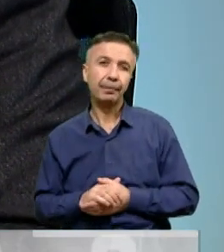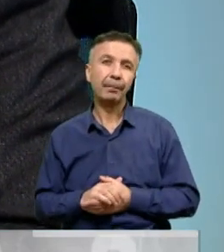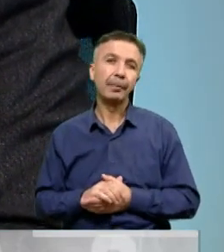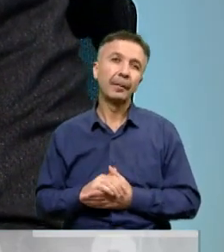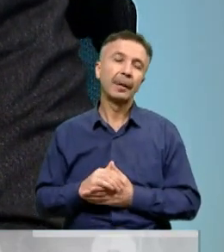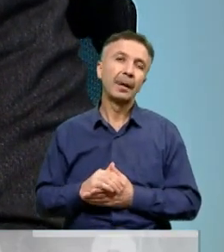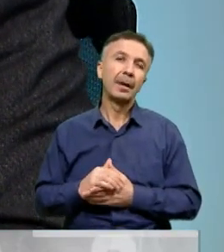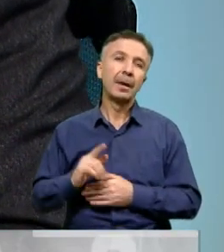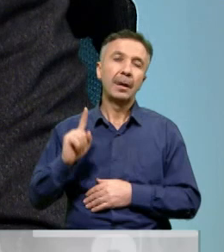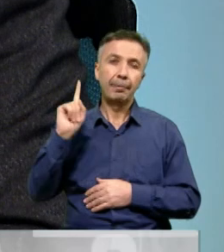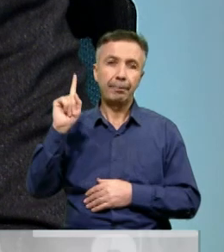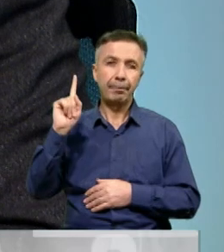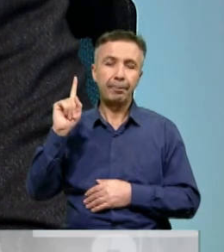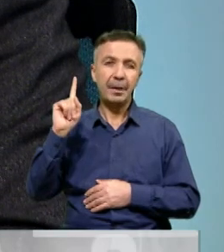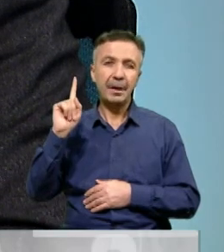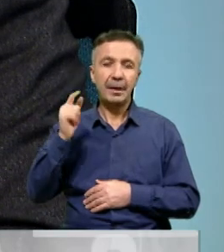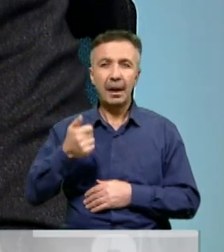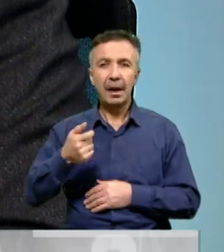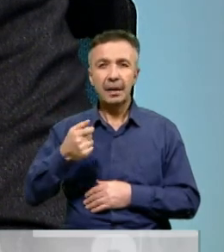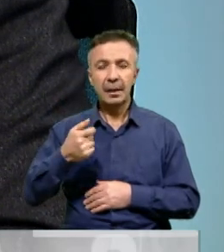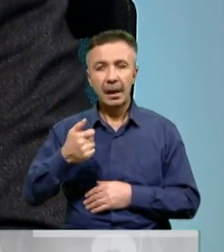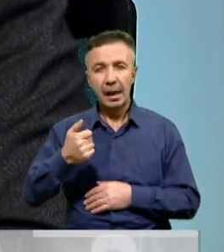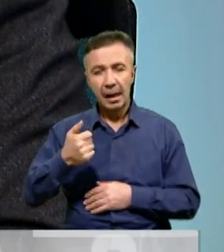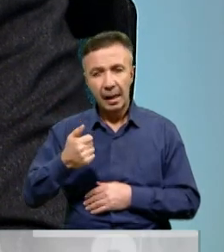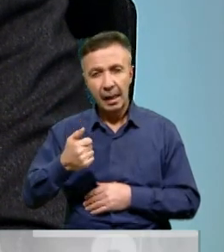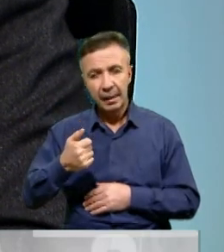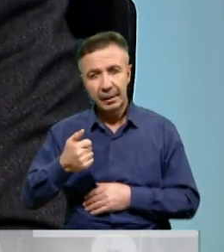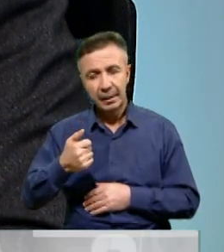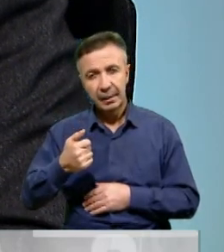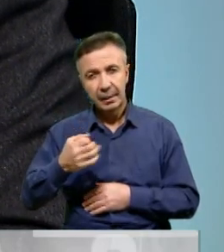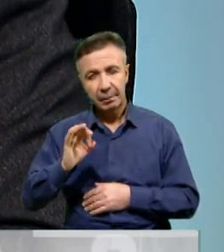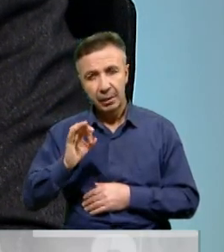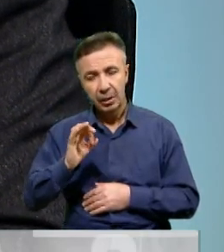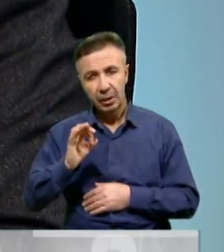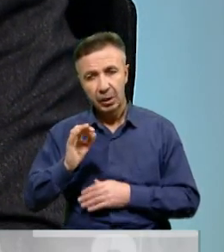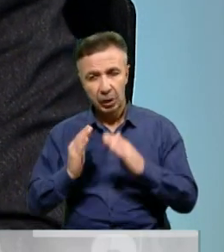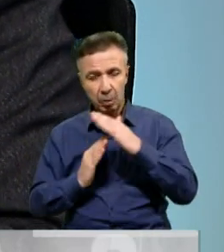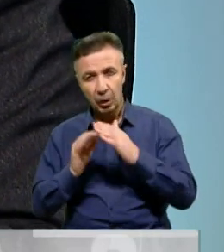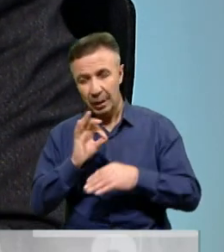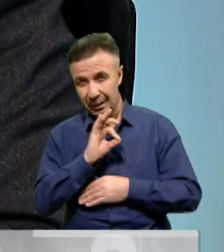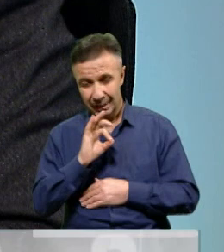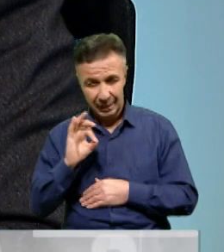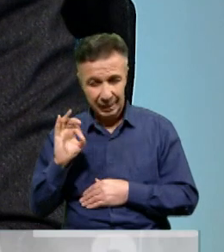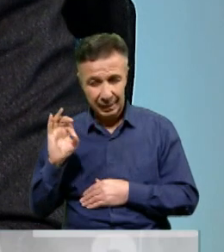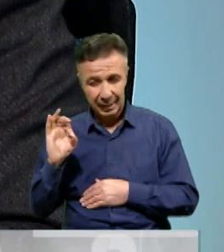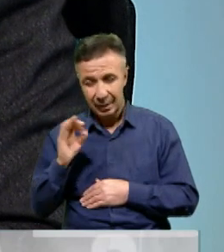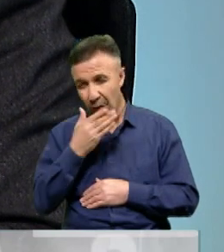bir kere kefaret orucu tutar. Yani 2 hicri ay veya 60